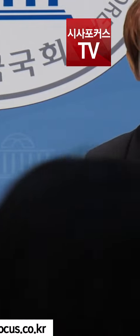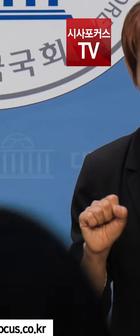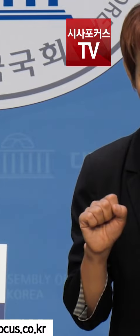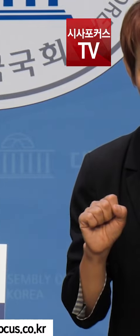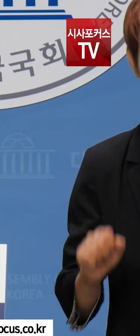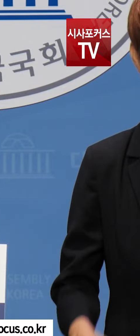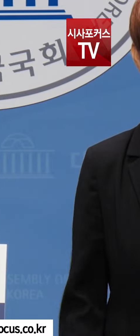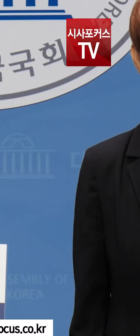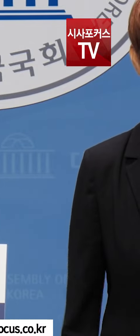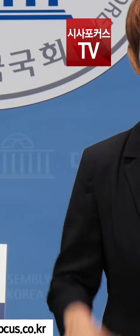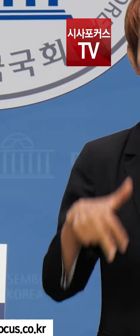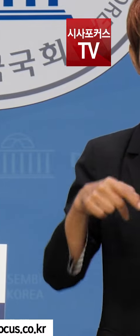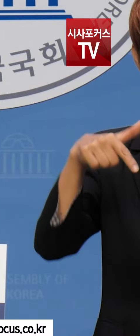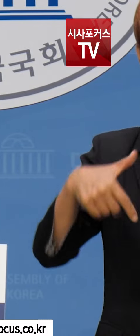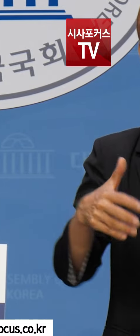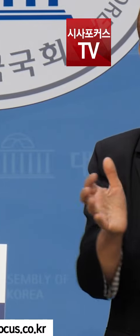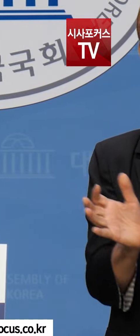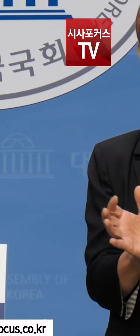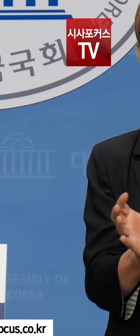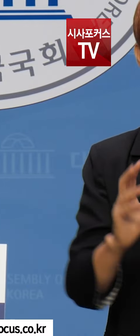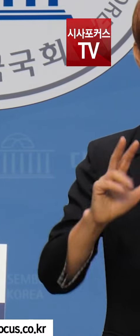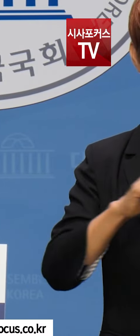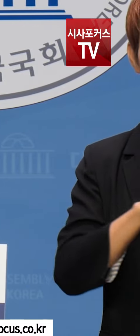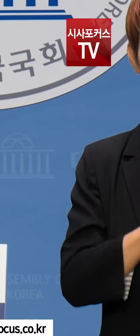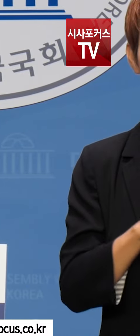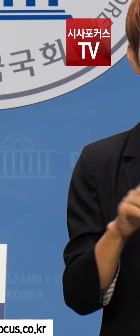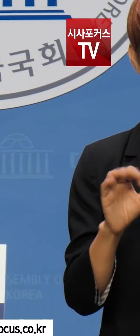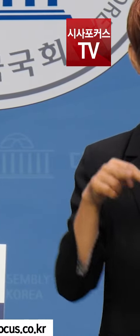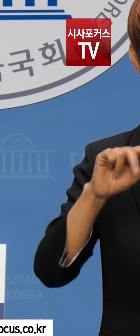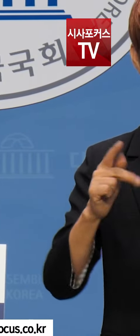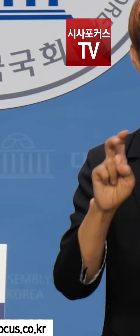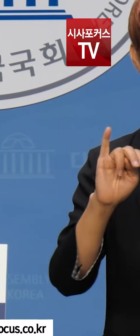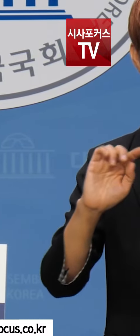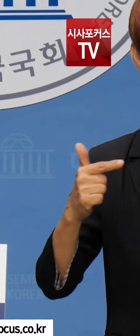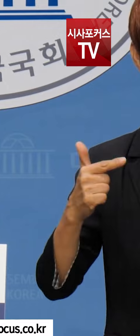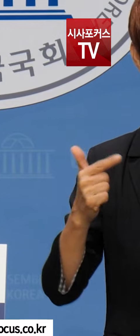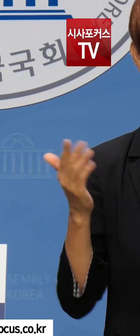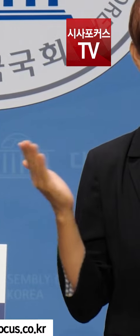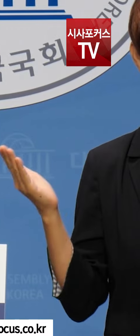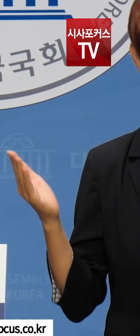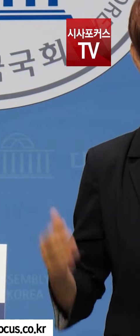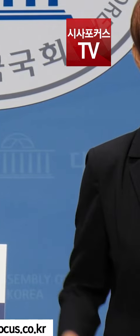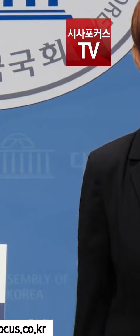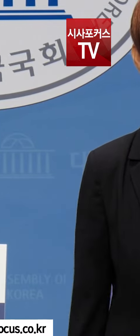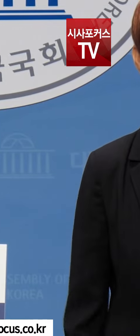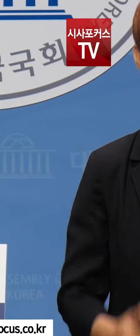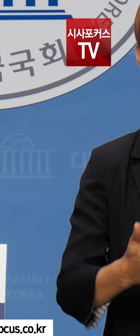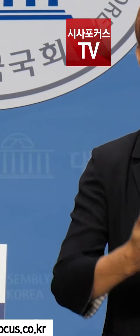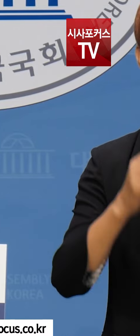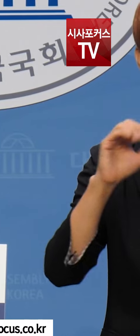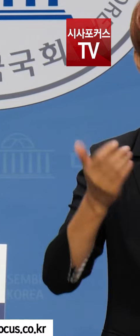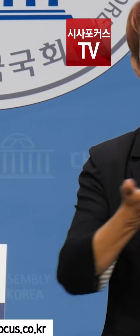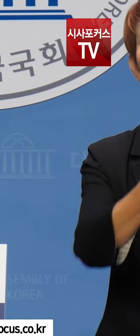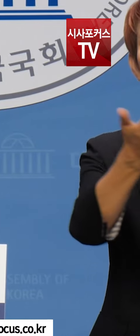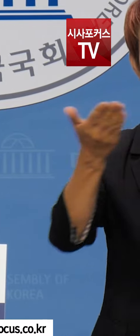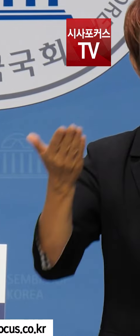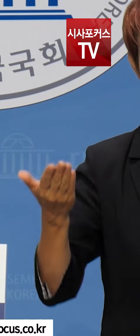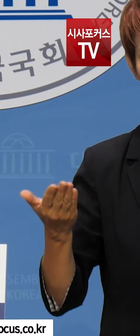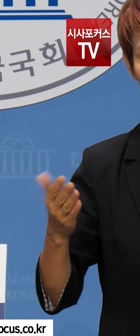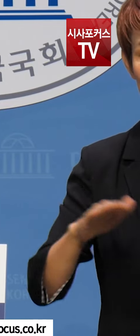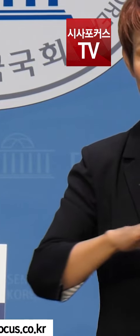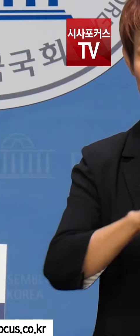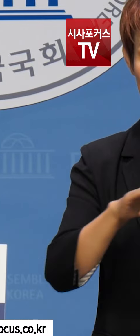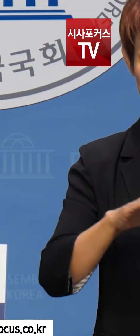안녕하십니까. 조국혁신당 국회의원 김선민입니다. 존경하는 국민 여러분,